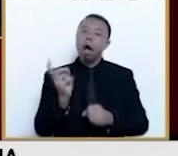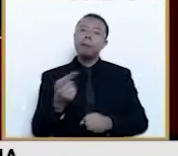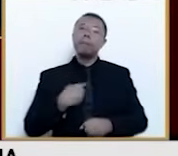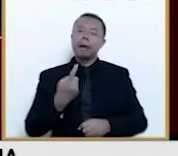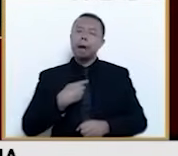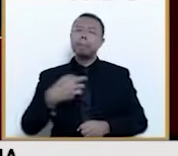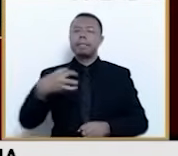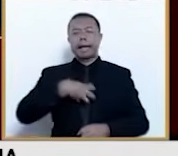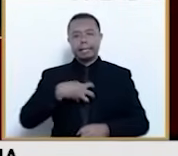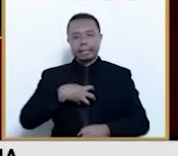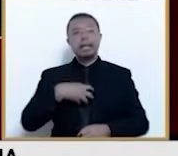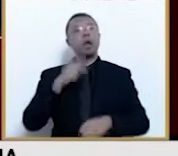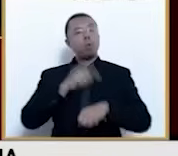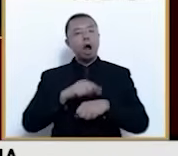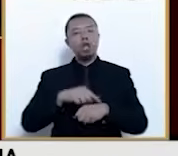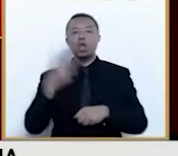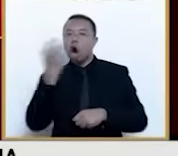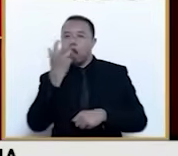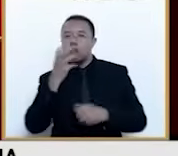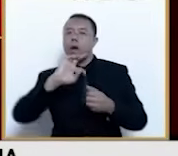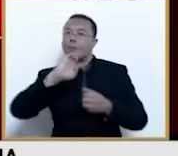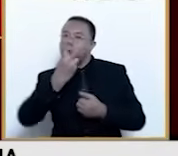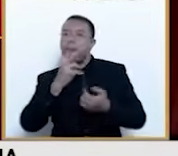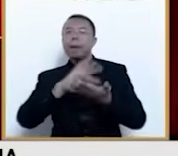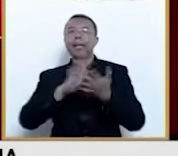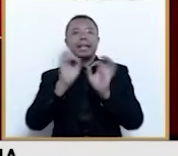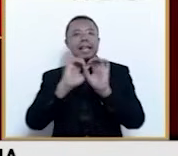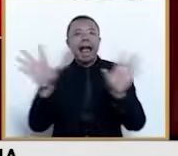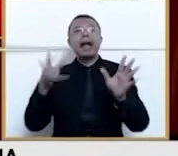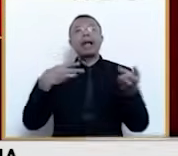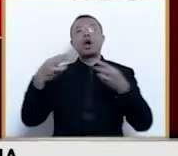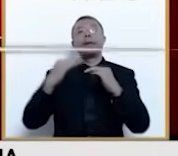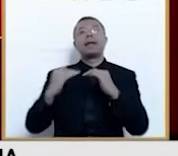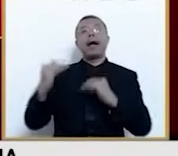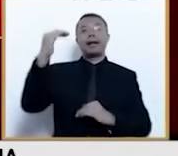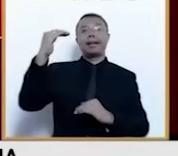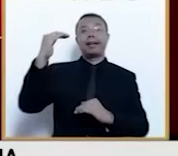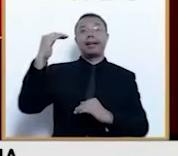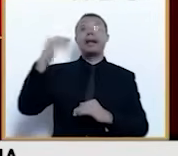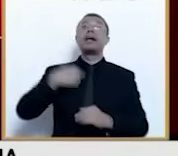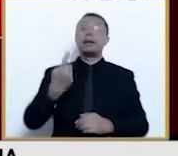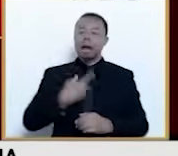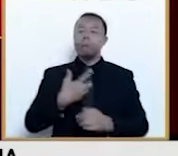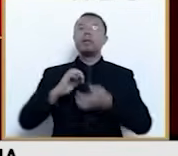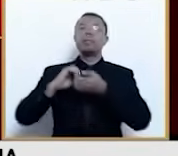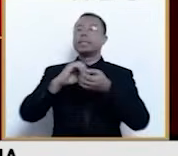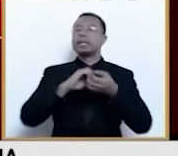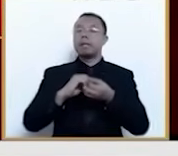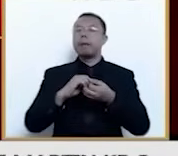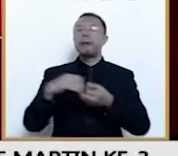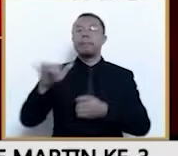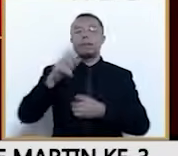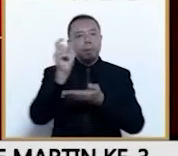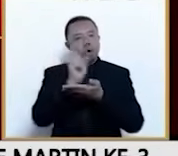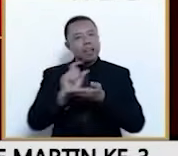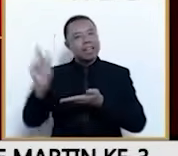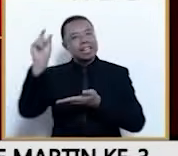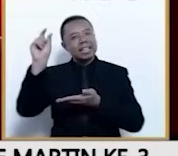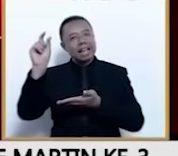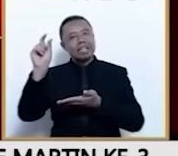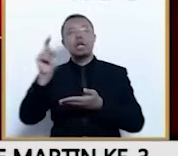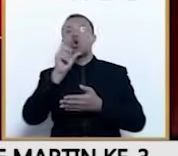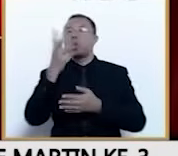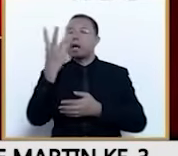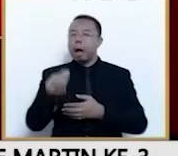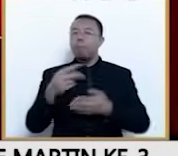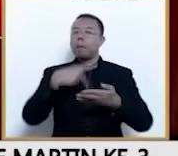kami berkeyakinan di saat kumuh hilang, insya Allah ekonomi akan naik. Dan kami akan bekerja sama dengan perguruan tinggi untuk